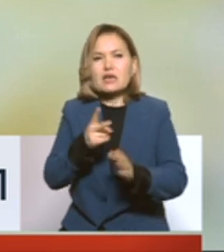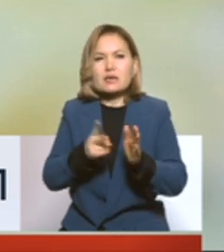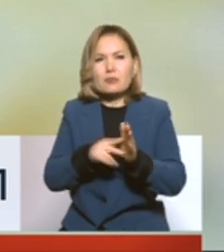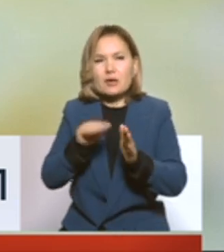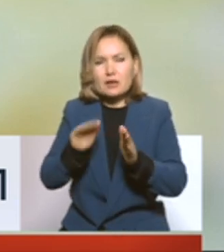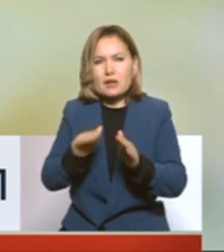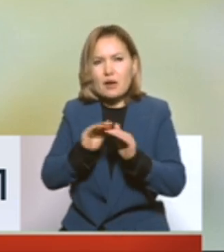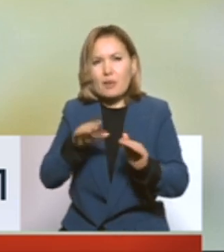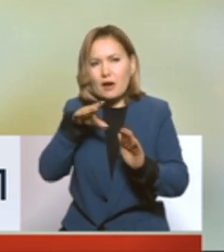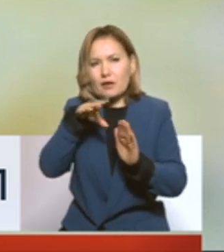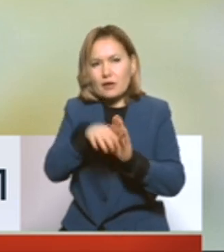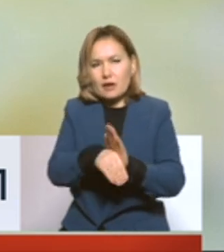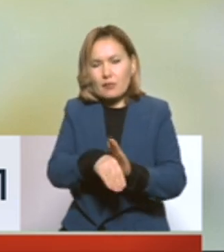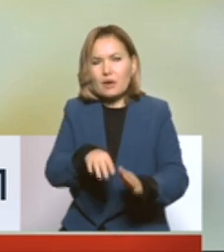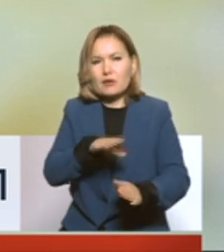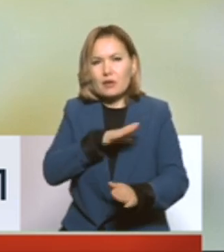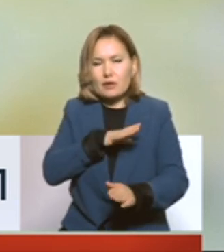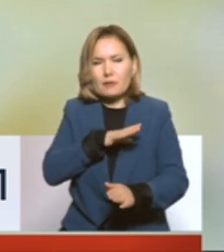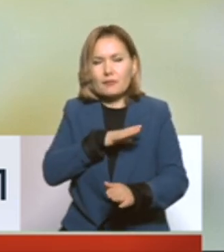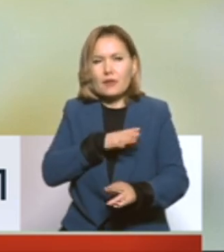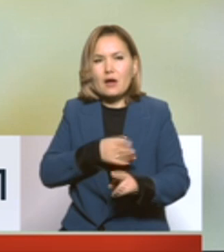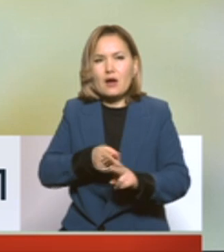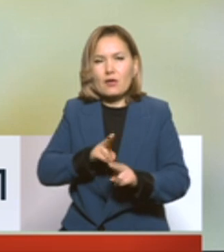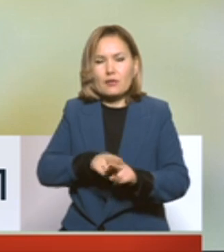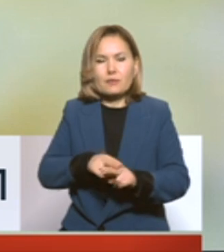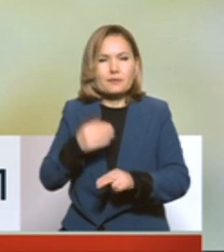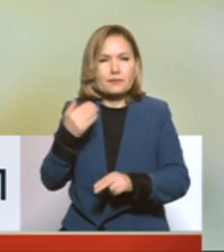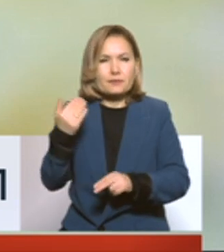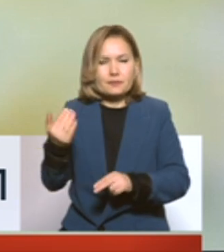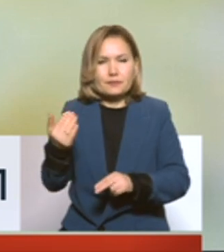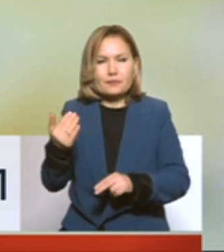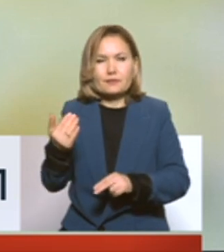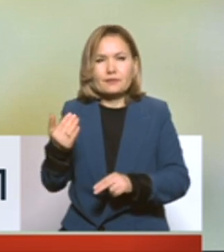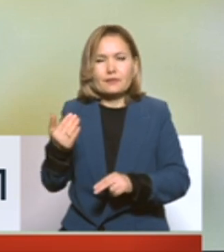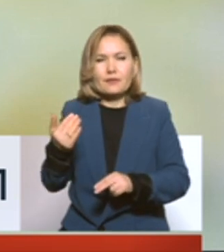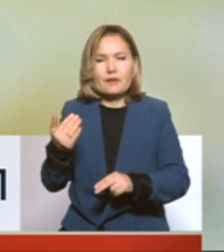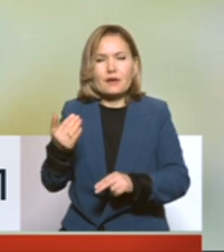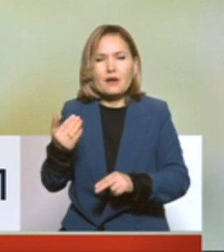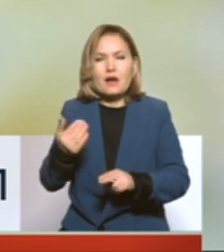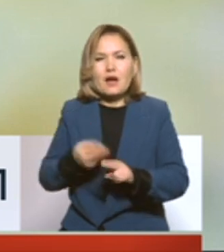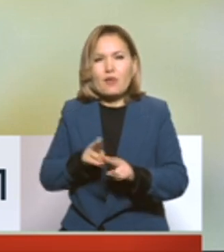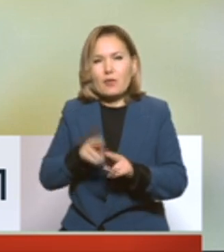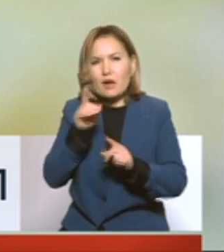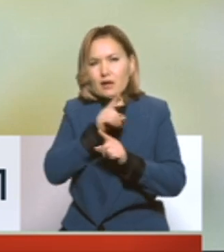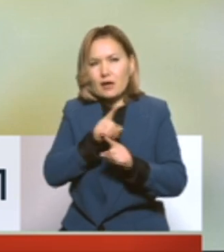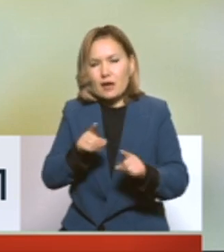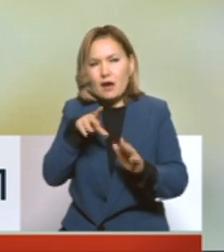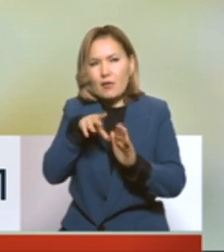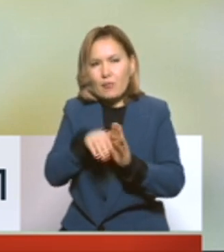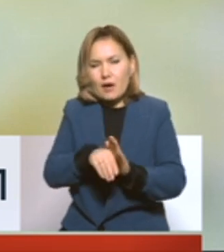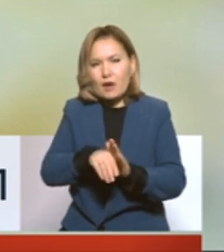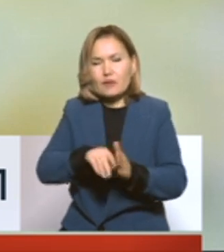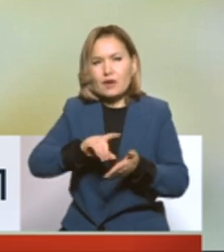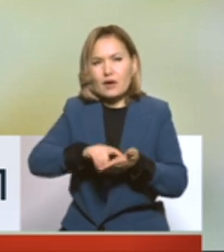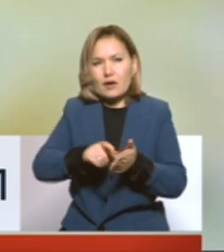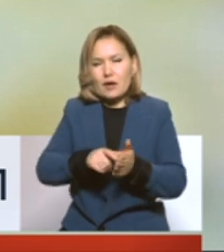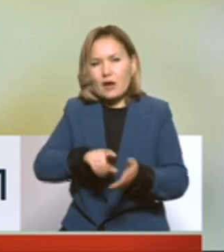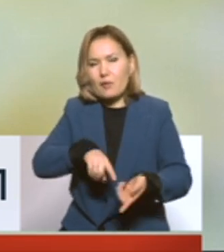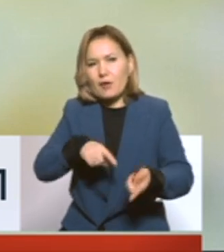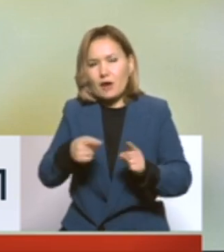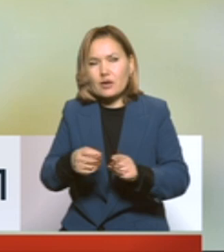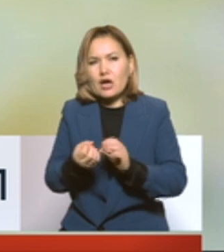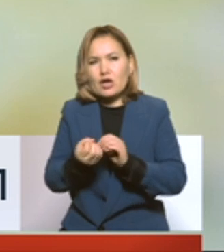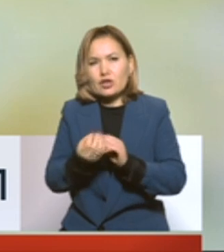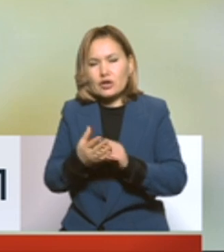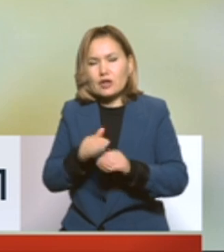тысяч, более 17 тысяч – это несовершеннолетние дети. В пунктах временного размещения сейчас находится